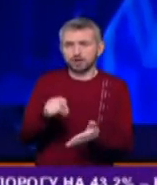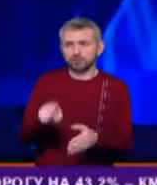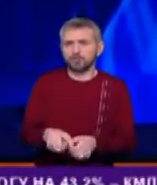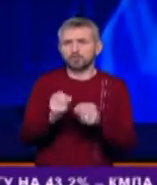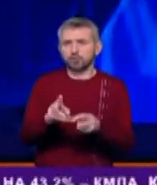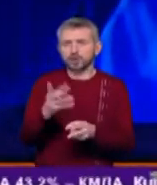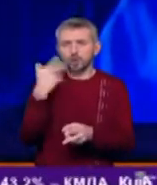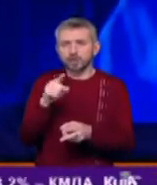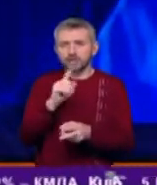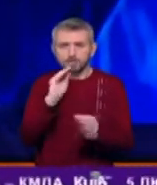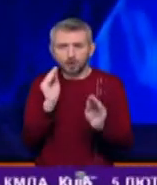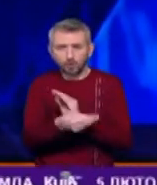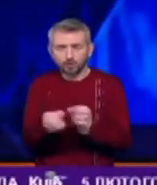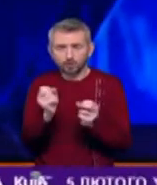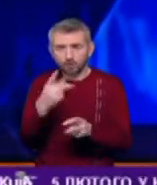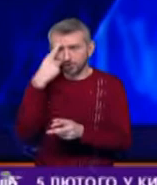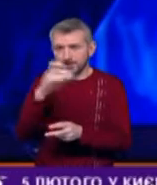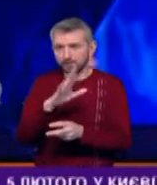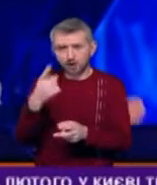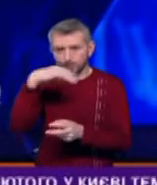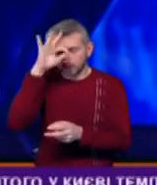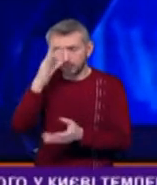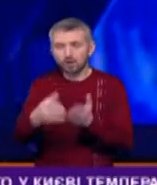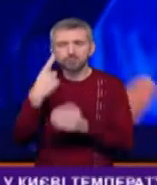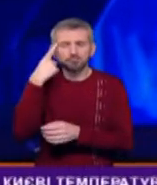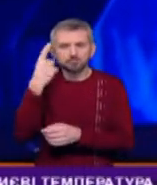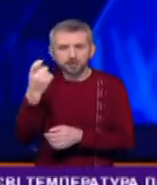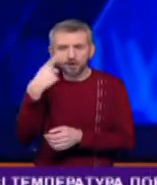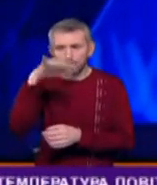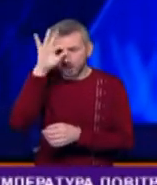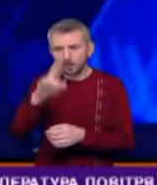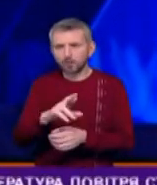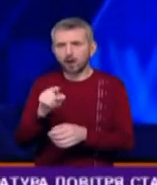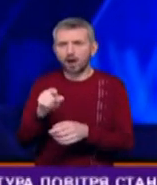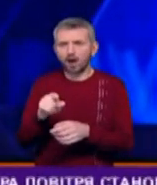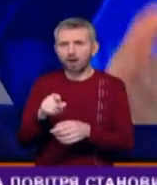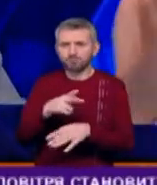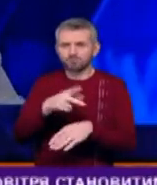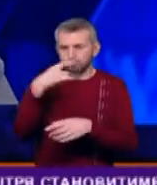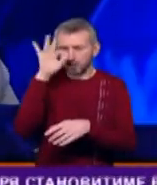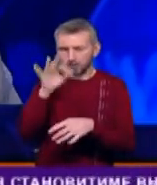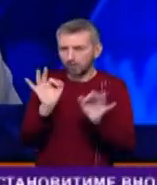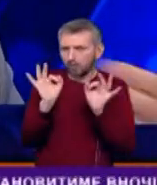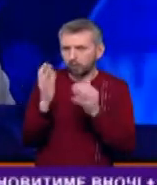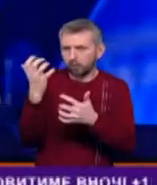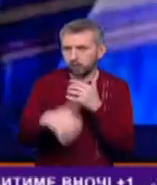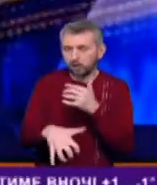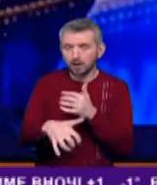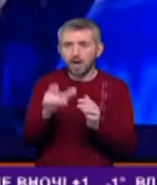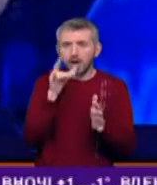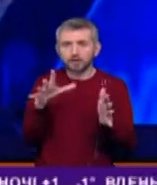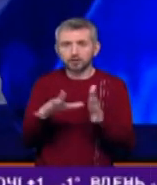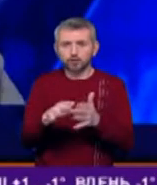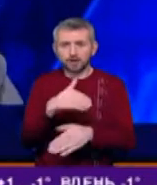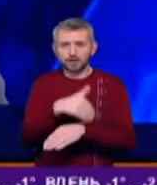коли ти приховуєш цей злочин, не заявляєш поліцію. Якщо ти заявив поліцію, є бездіяльність правоохоронних органів, будь це ласка, справа, на електронну скриньку мене як